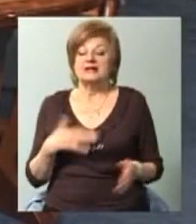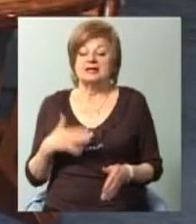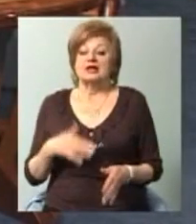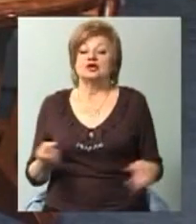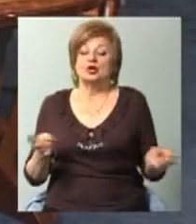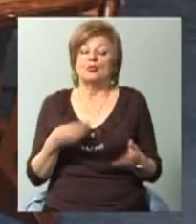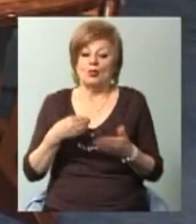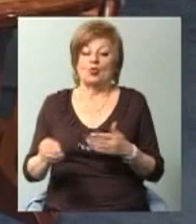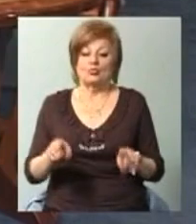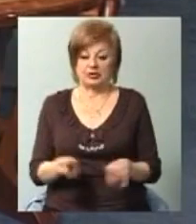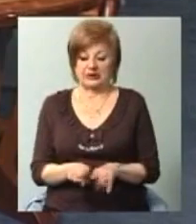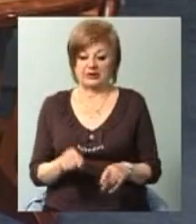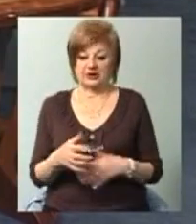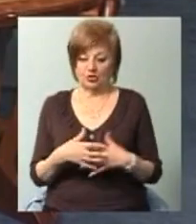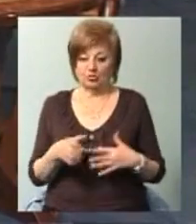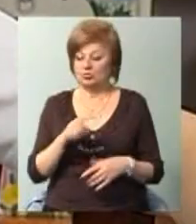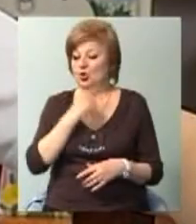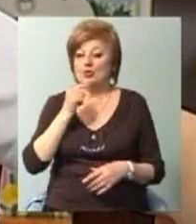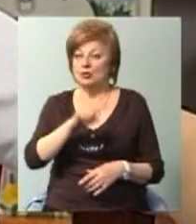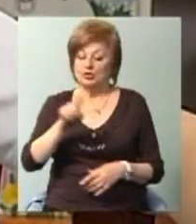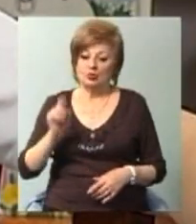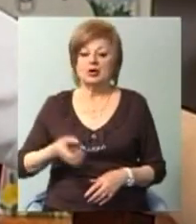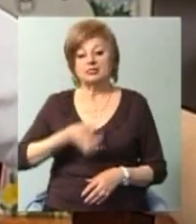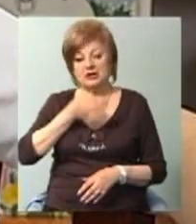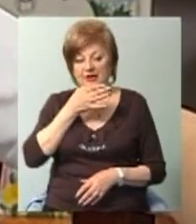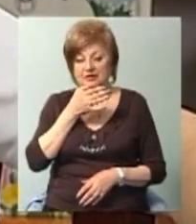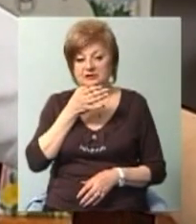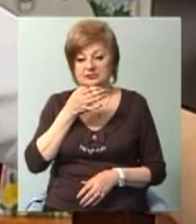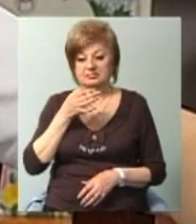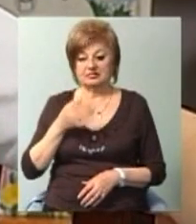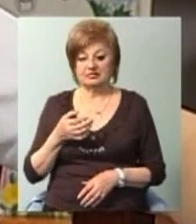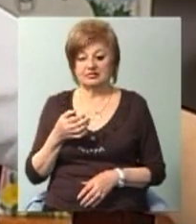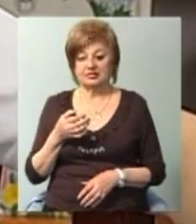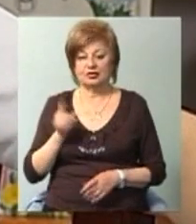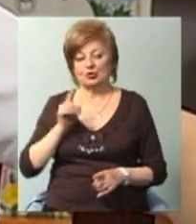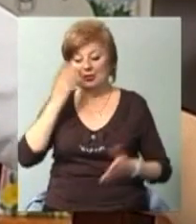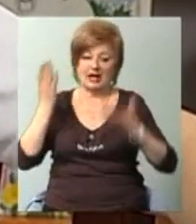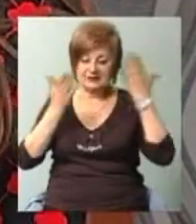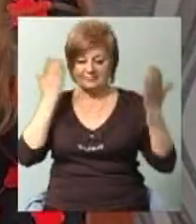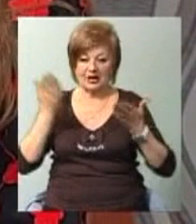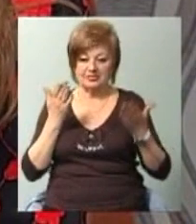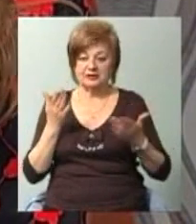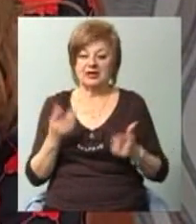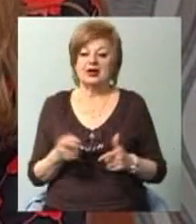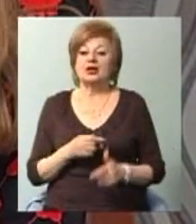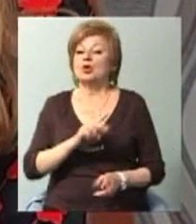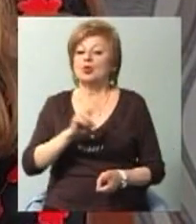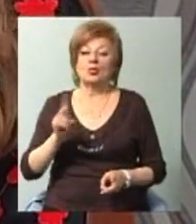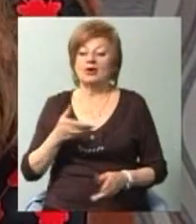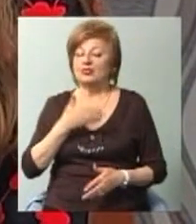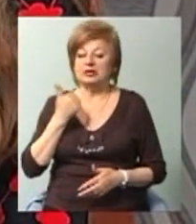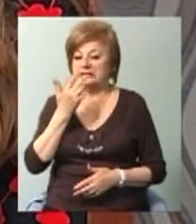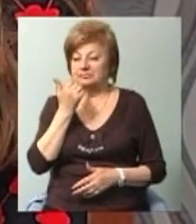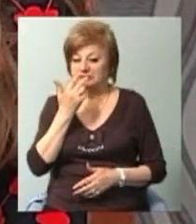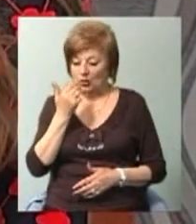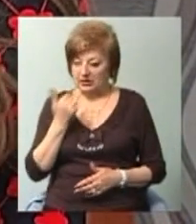люди купують таких котів? Я знаю, що людям подобаються лисі коти. Для розваги. Або, напевно, ті, у кого немає алергії.